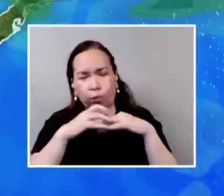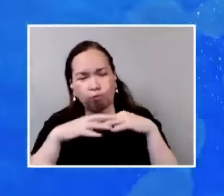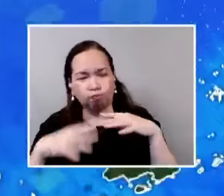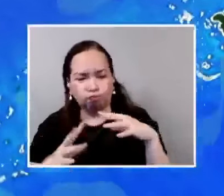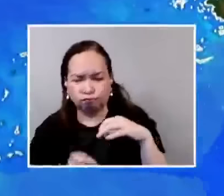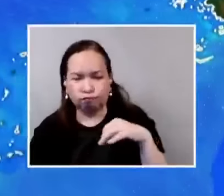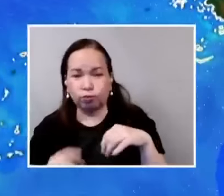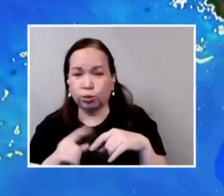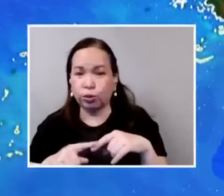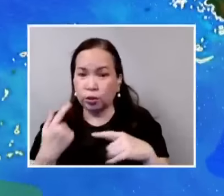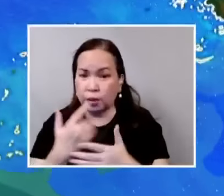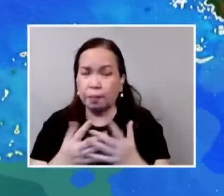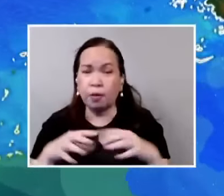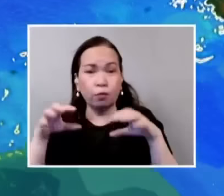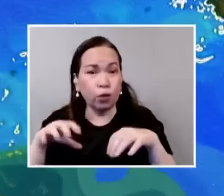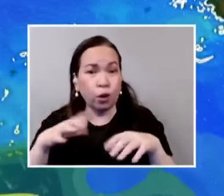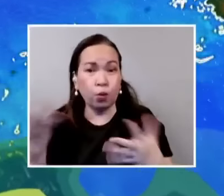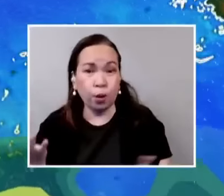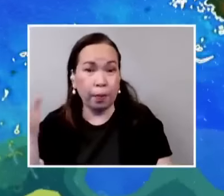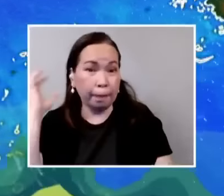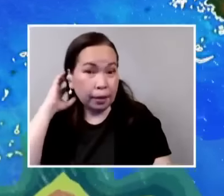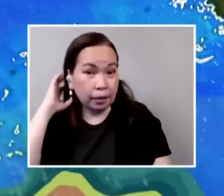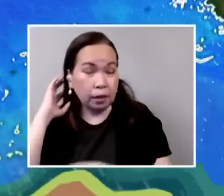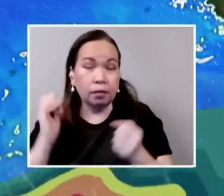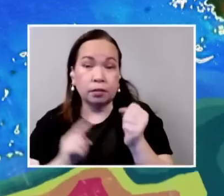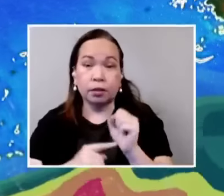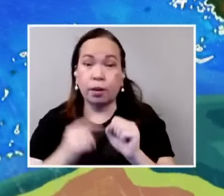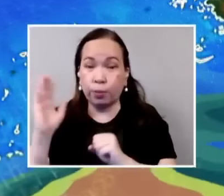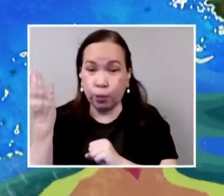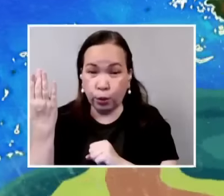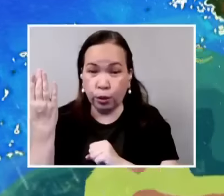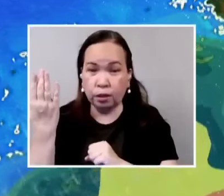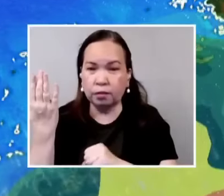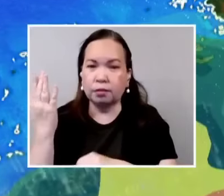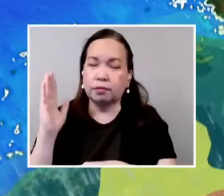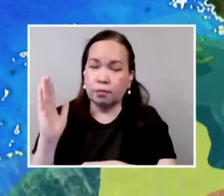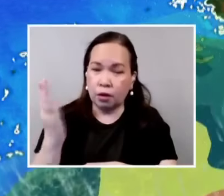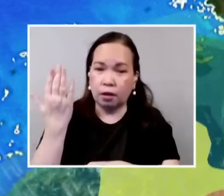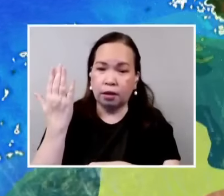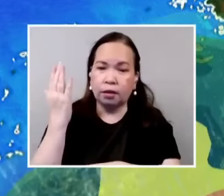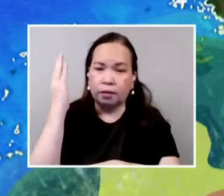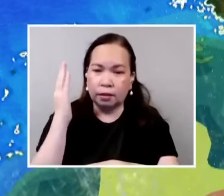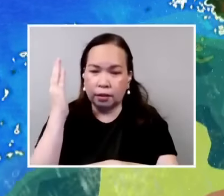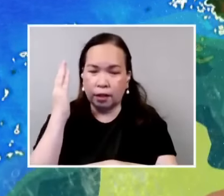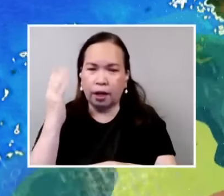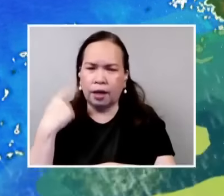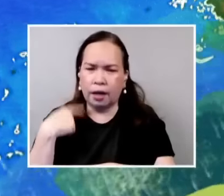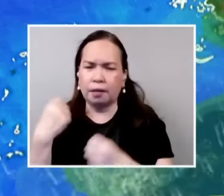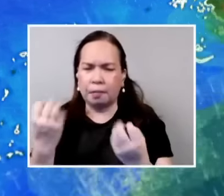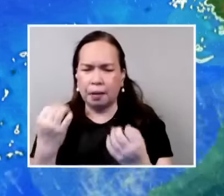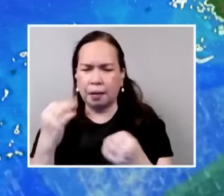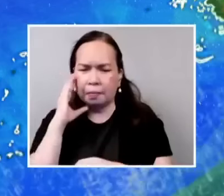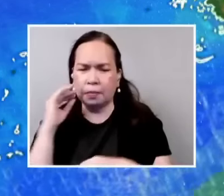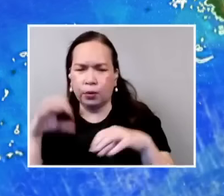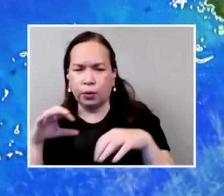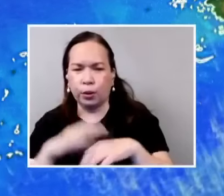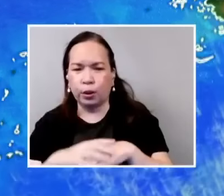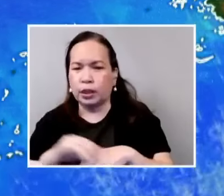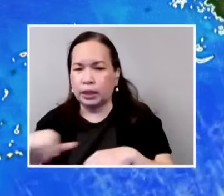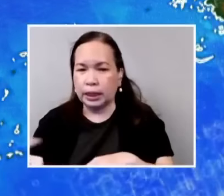pagulang aasahan sa Mindanao na magsisimula sa umaga at sa tanghali, mas maraming lugar po ang makakaranas ng mga pag-ulan. Maulan pa sa malaking bahagi